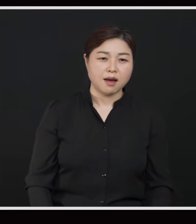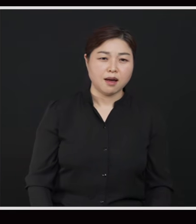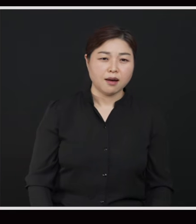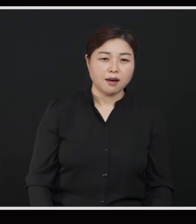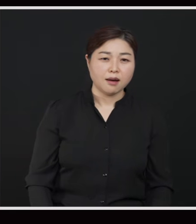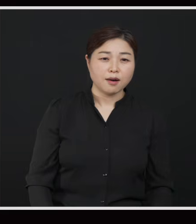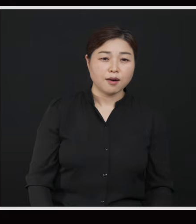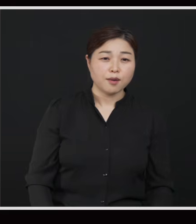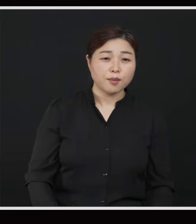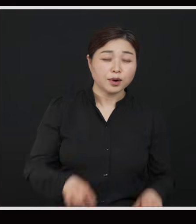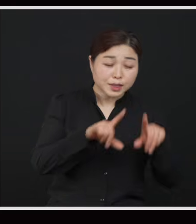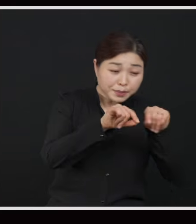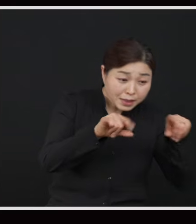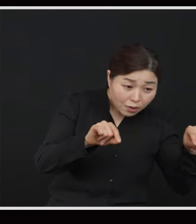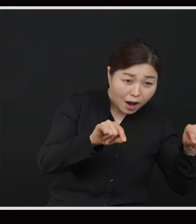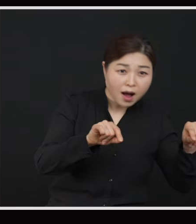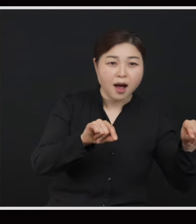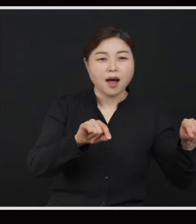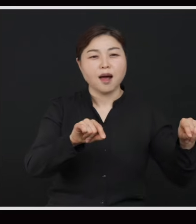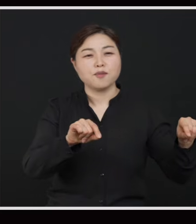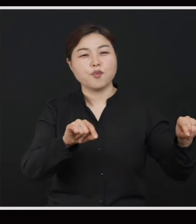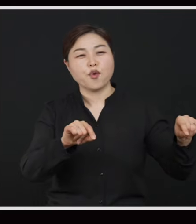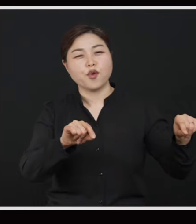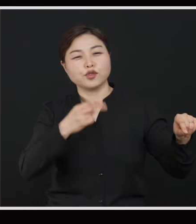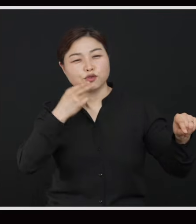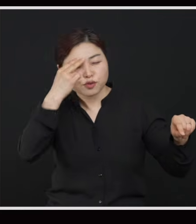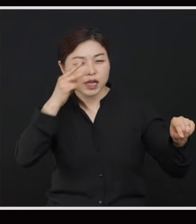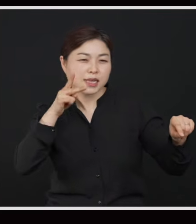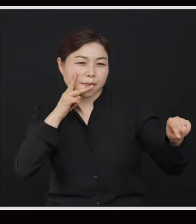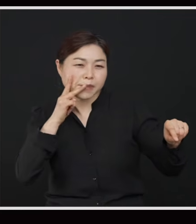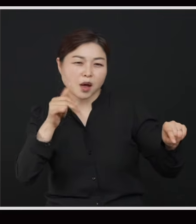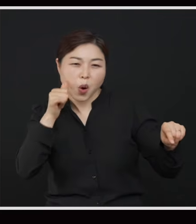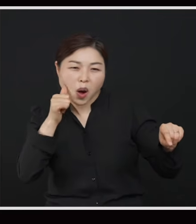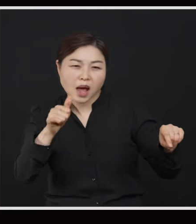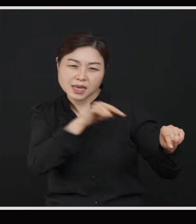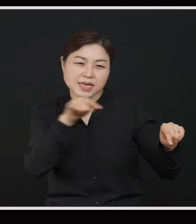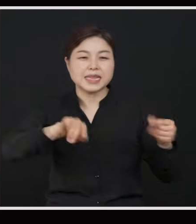요거하고 약간 달라요. 그래서 저는 요것도 해봤고